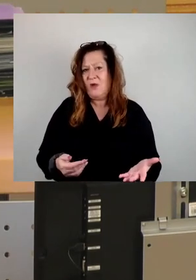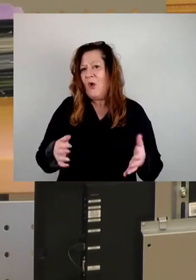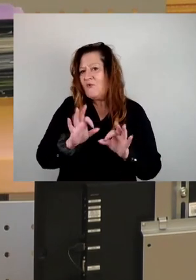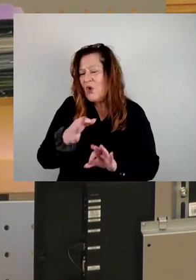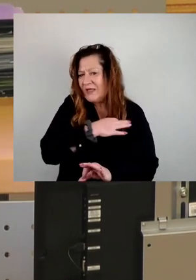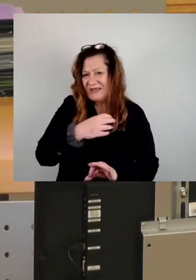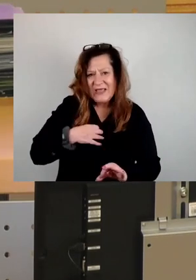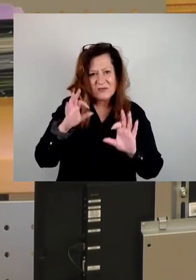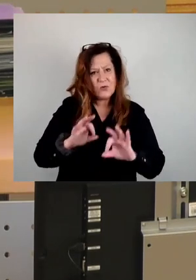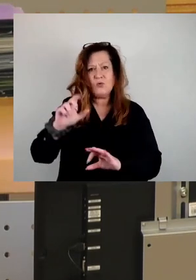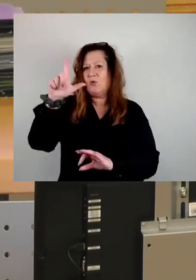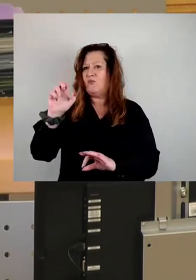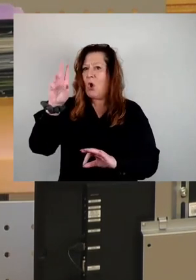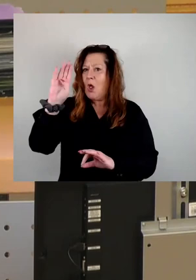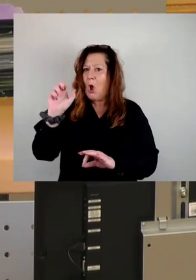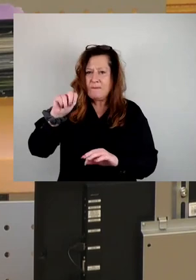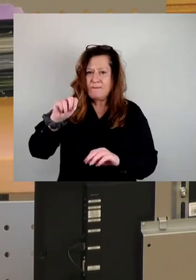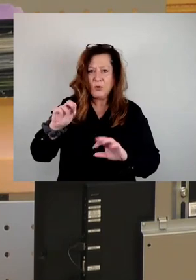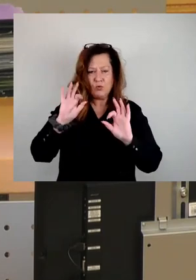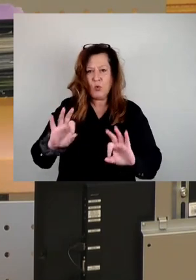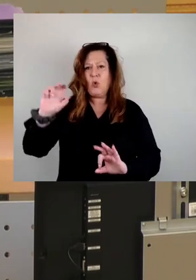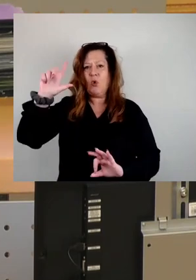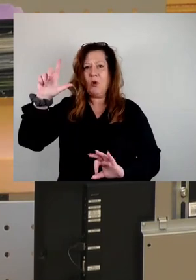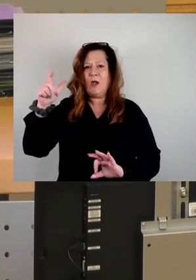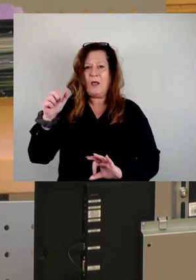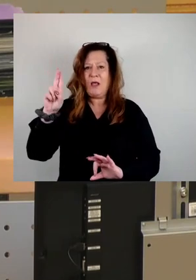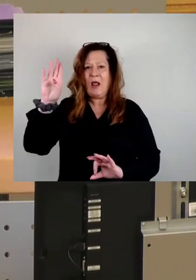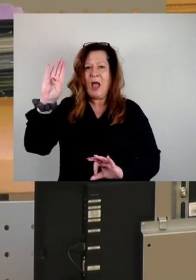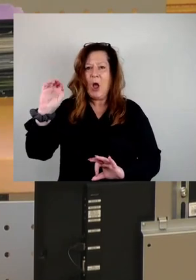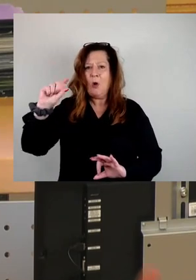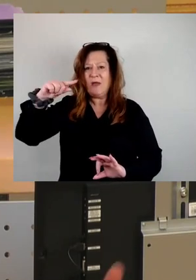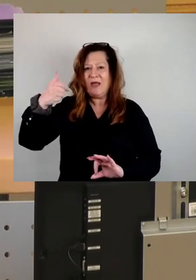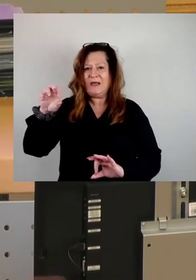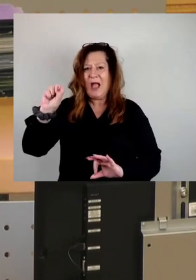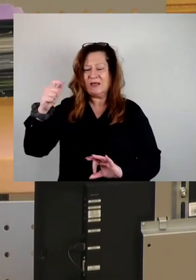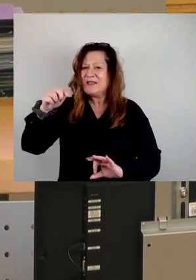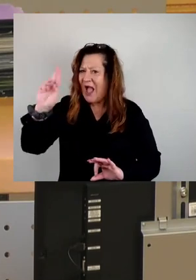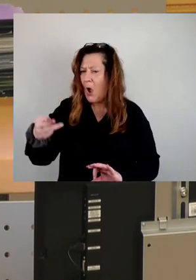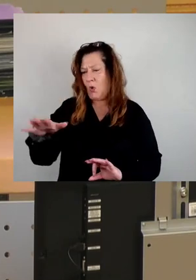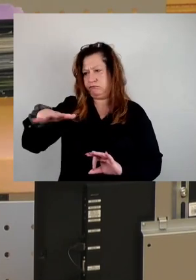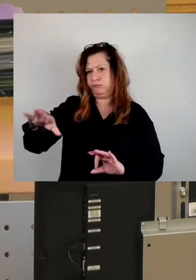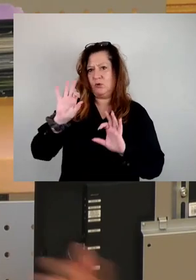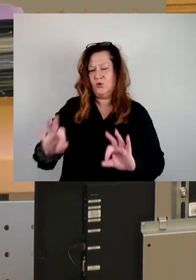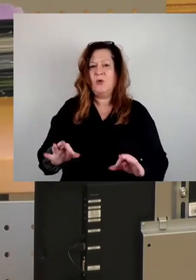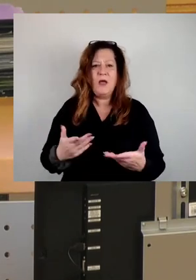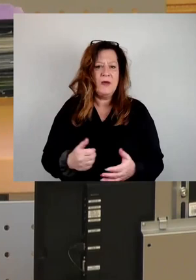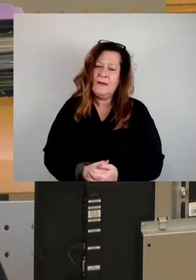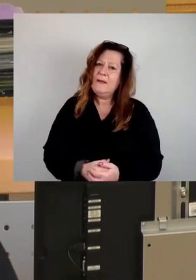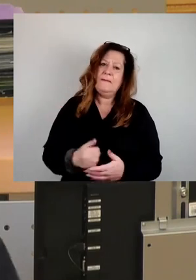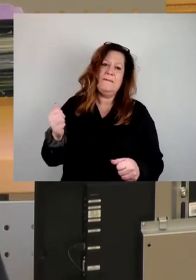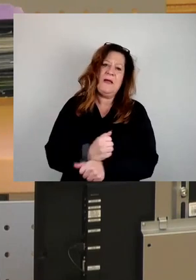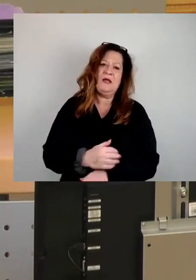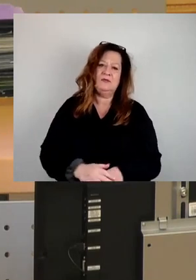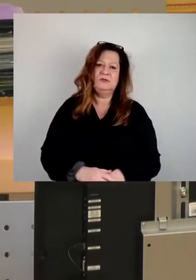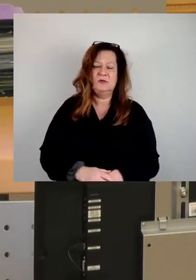für Laubegast gut, für die ganze Entwicklung der Stadt. Deswegen volle Zustimmung. Aber hier Dresden passt und sowas, also da lassen Sie in 8 Jahren drüber reden,